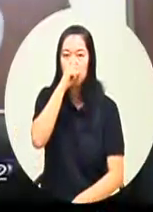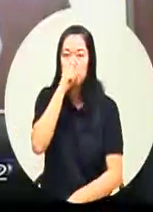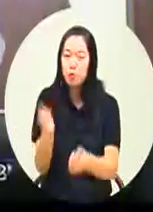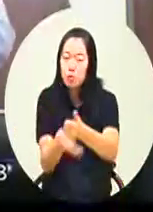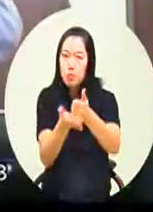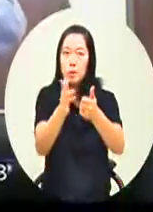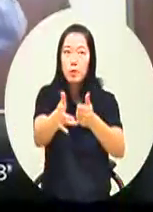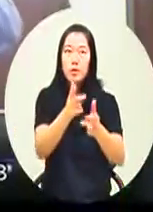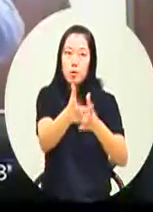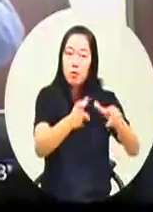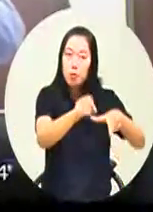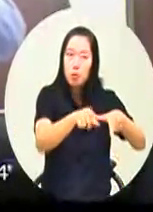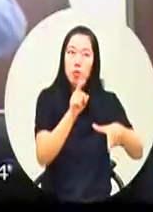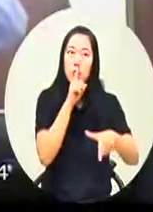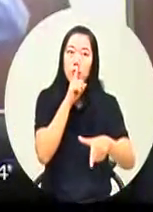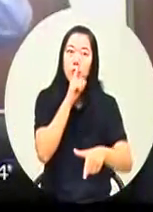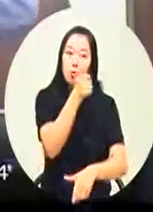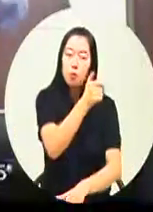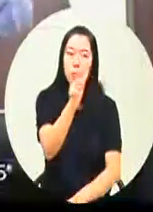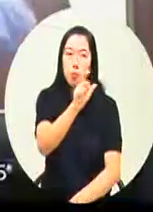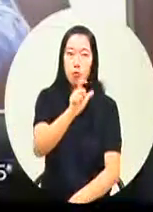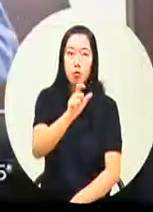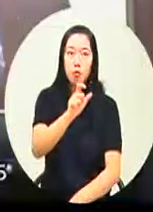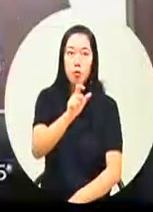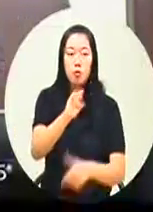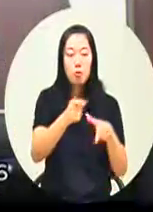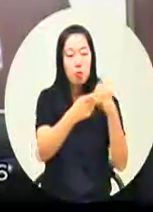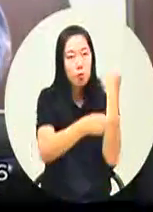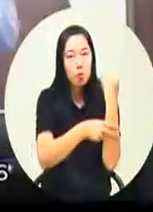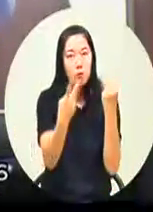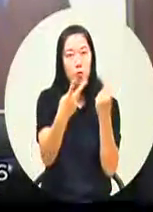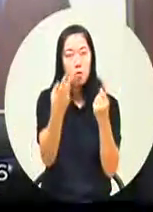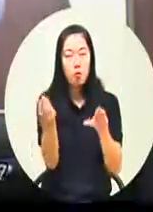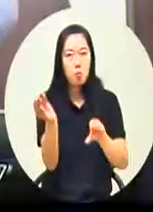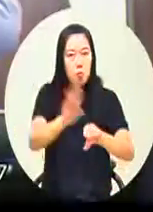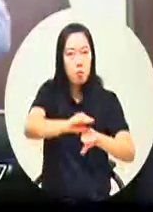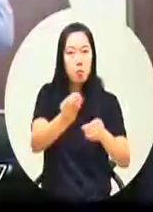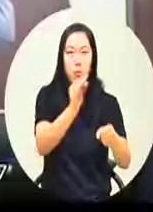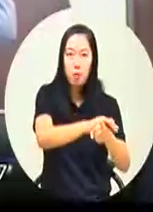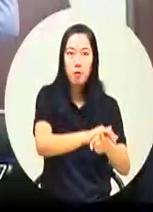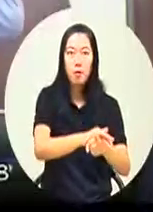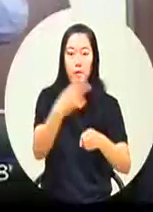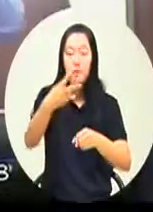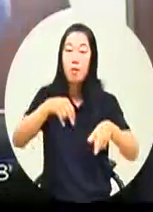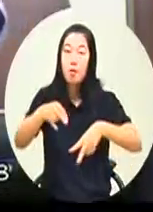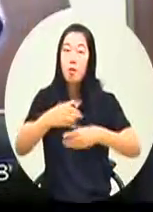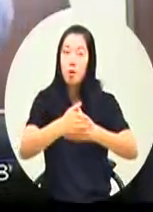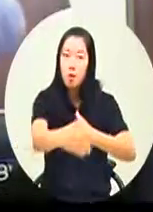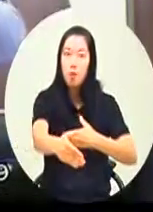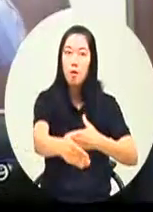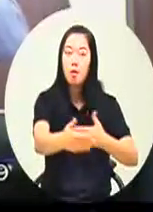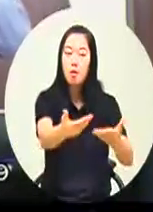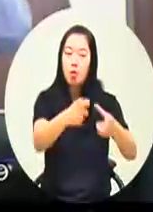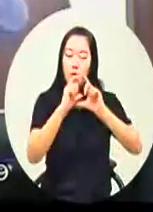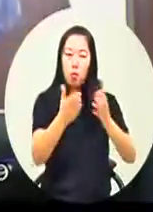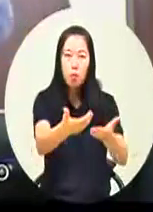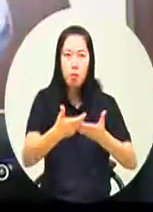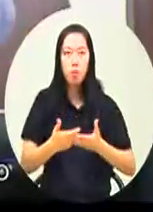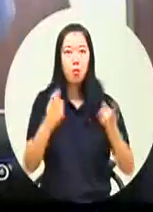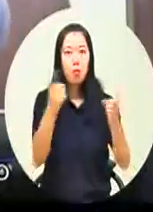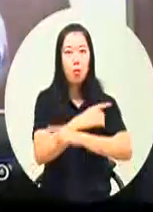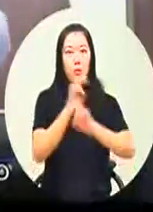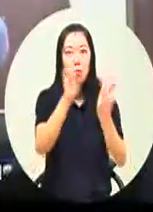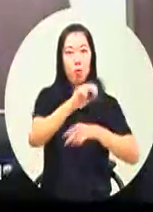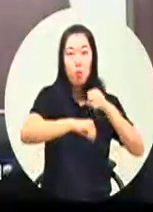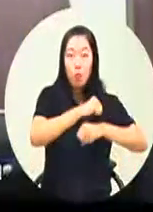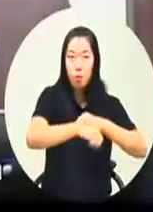做六十公里以下的、五十公里的，我加码补助。你二行程修得来，你换电动车以外，我希望你换